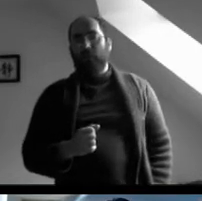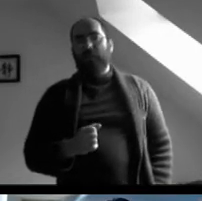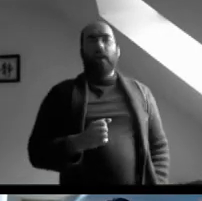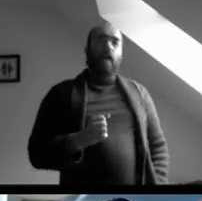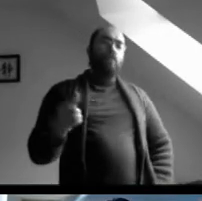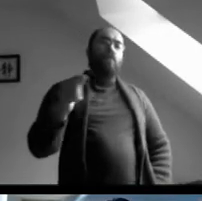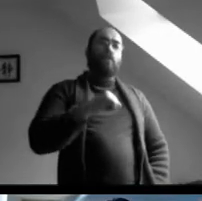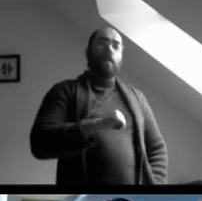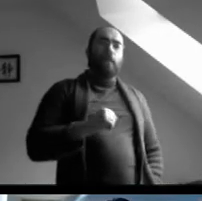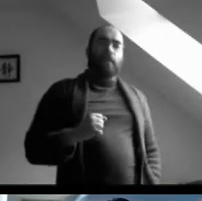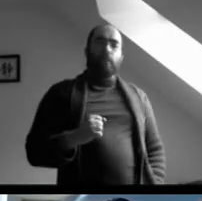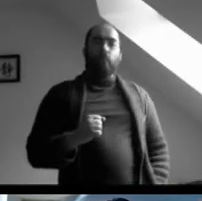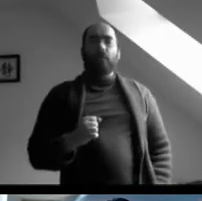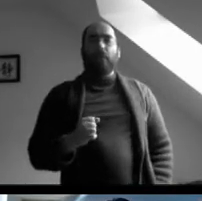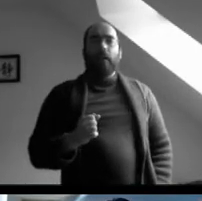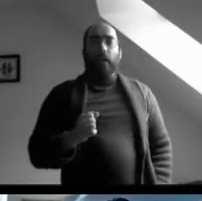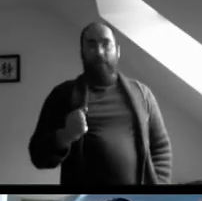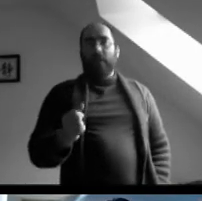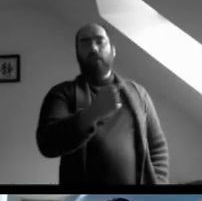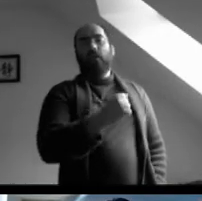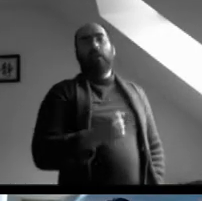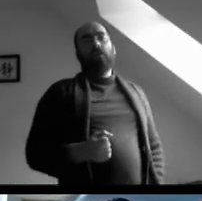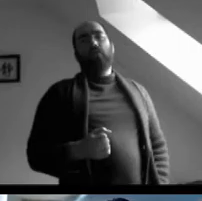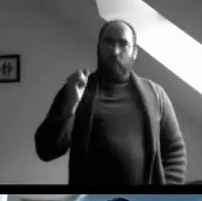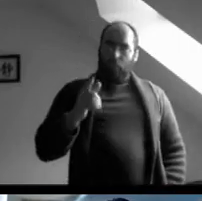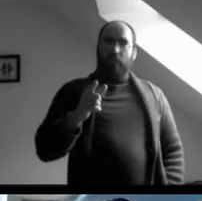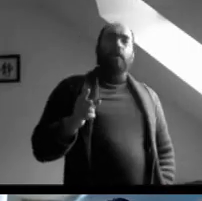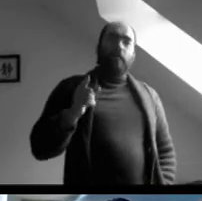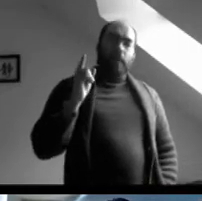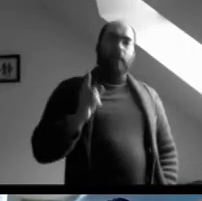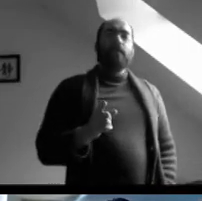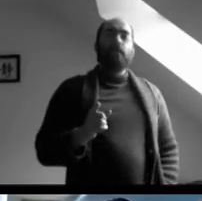qui menace à mesure que l'impérialisme prospère, un dernier rempart contre l'oubli.